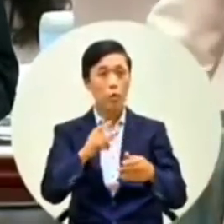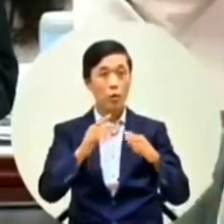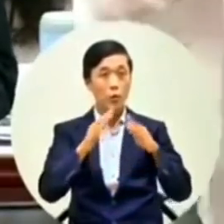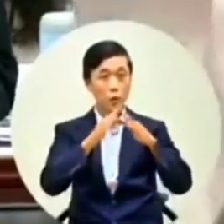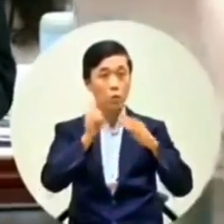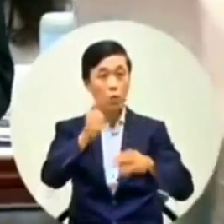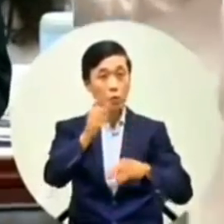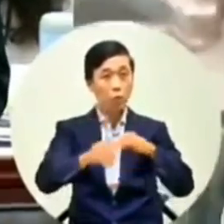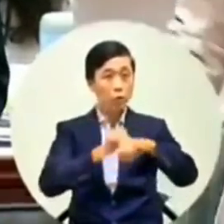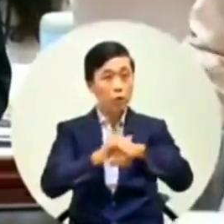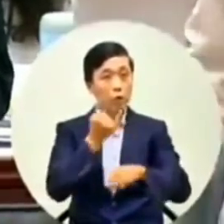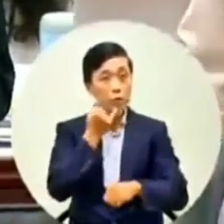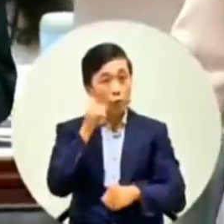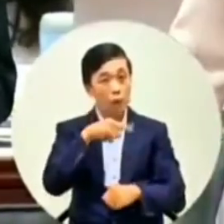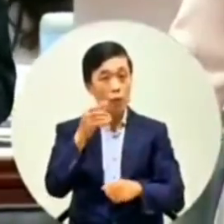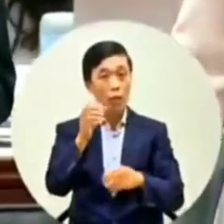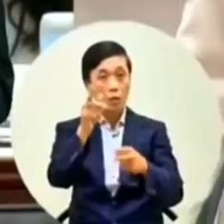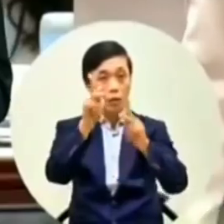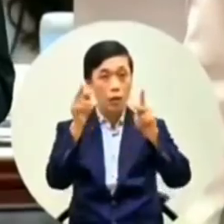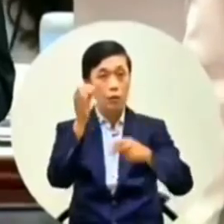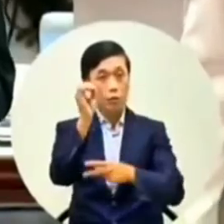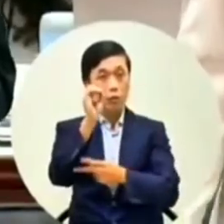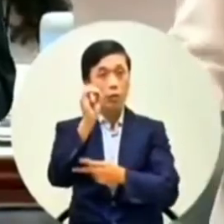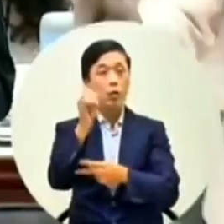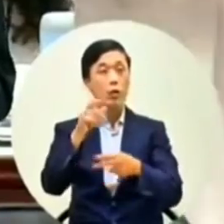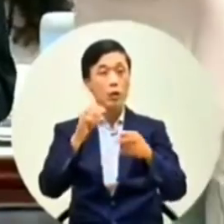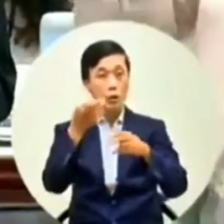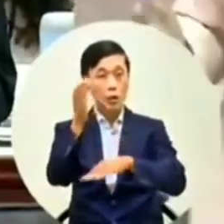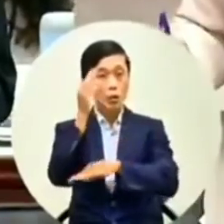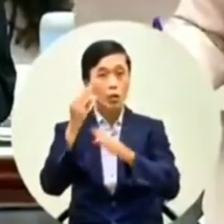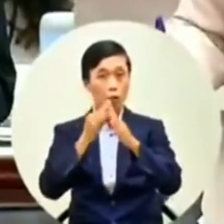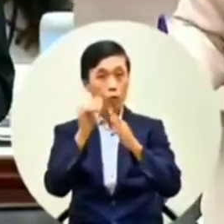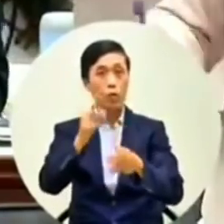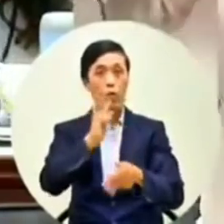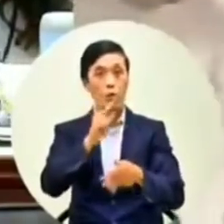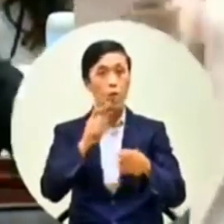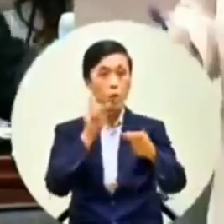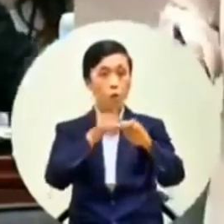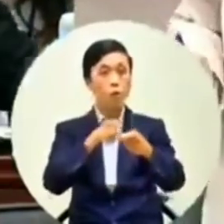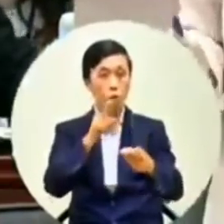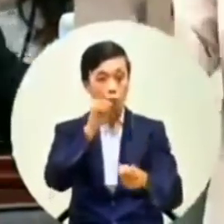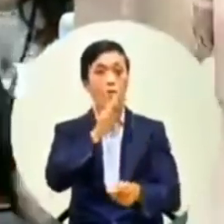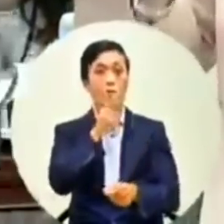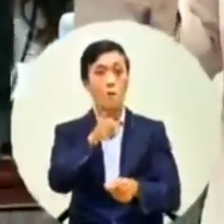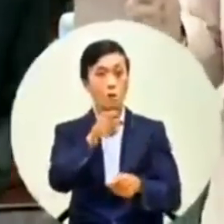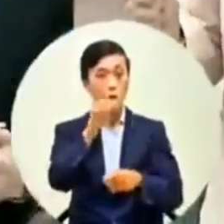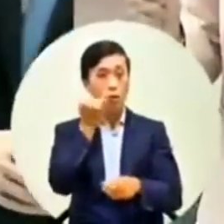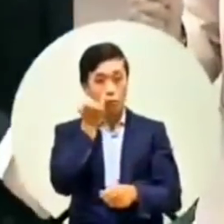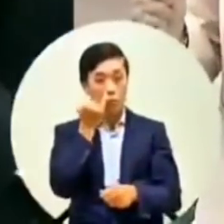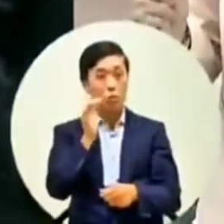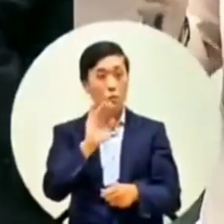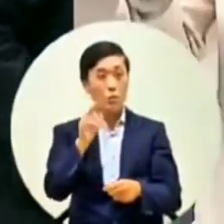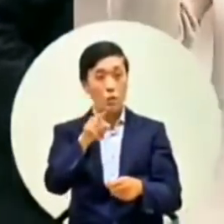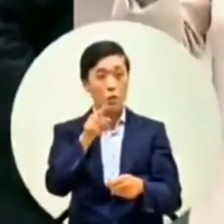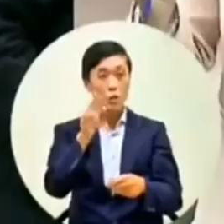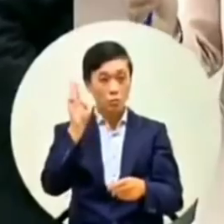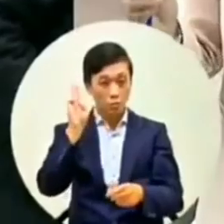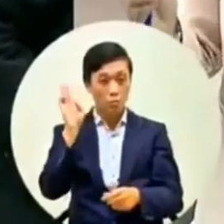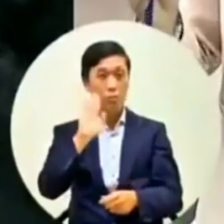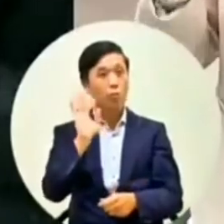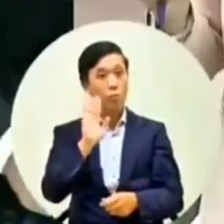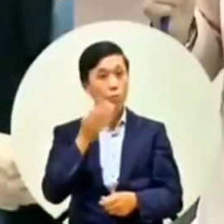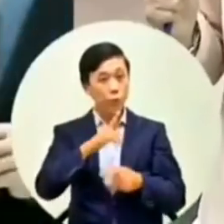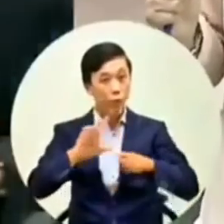债目标啊，我们的财政局长有讲了，朝这个方向，你自己都不敢承诺，我们怎么会有信心呢？来，市